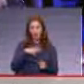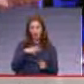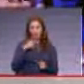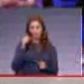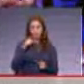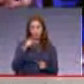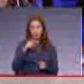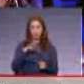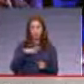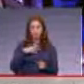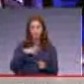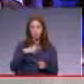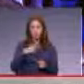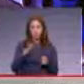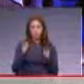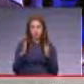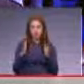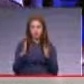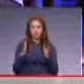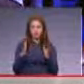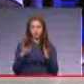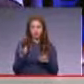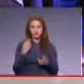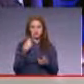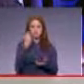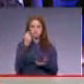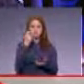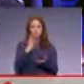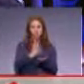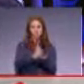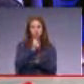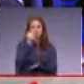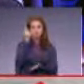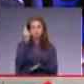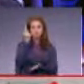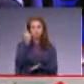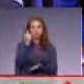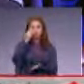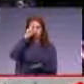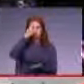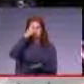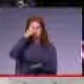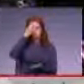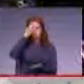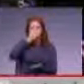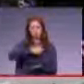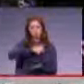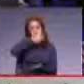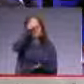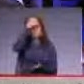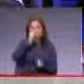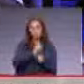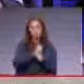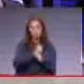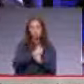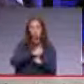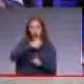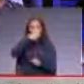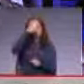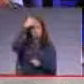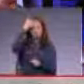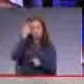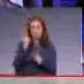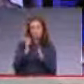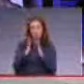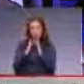المصريين والمحطات المصريه من المنتج التركي، لانه اصبح بيغزو المحطات بشكل قوي. ده صحيح. هل المنتج